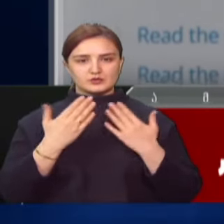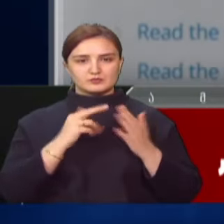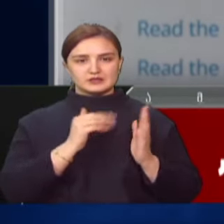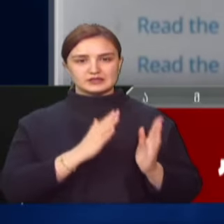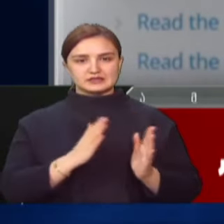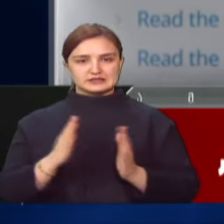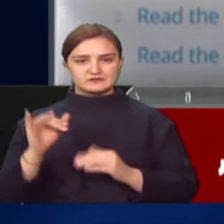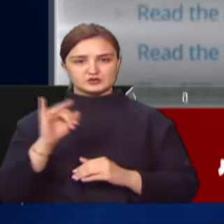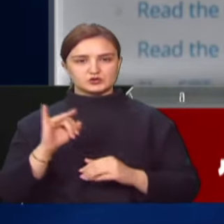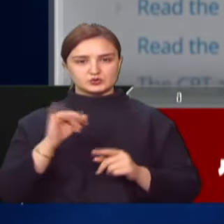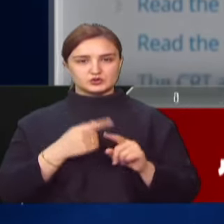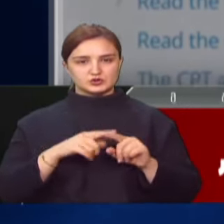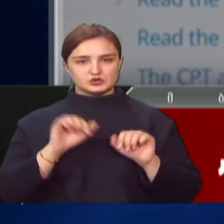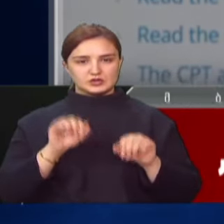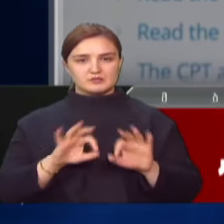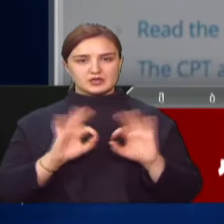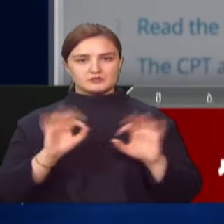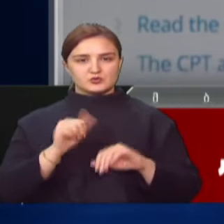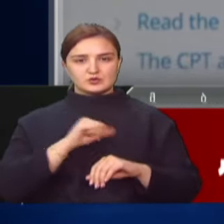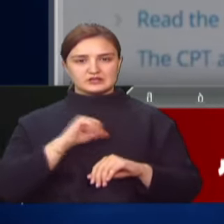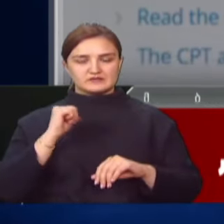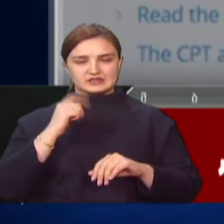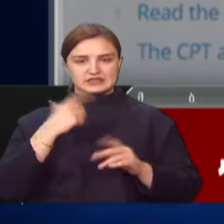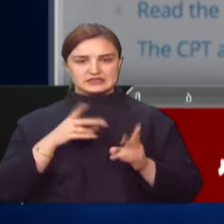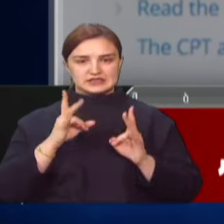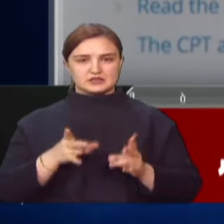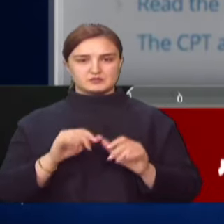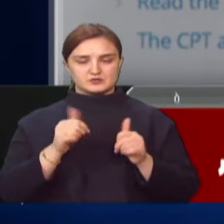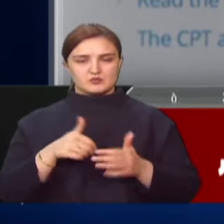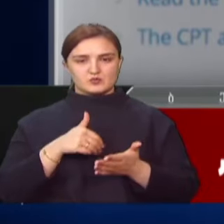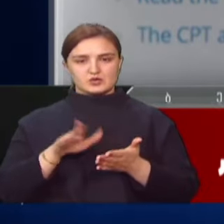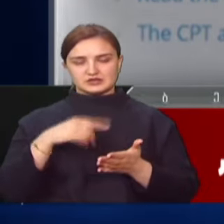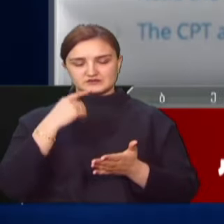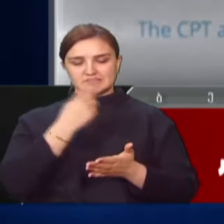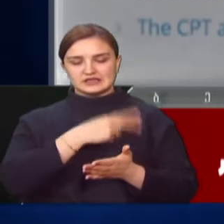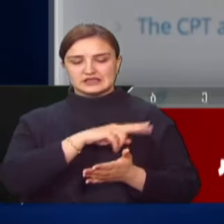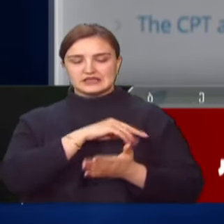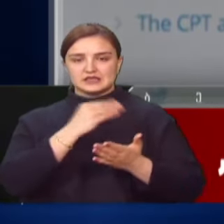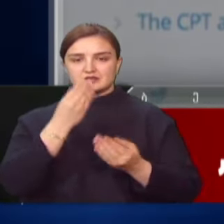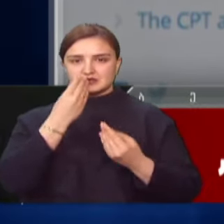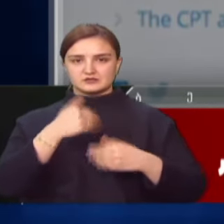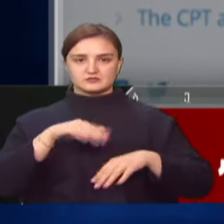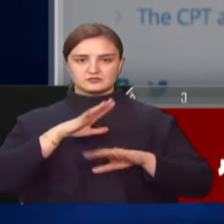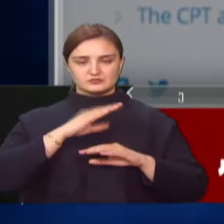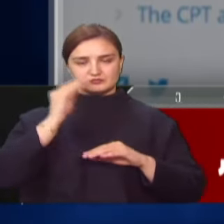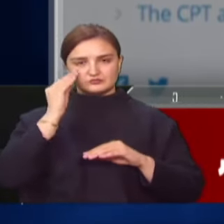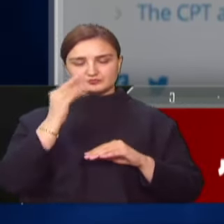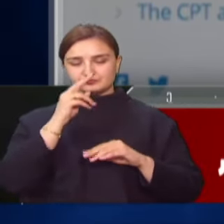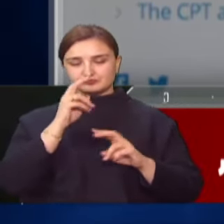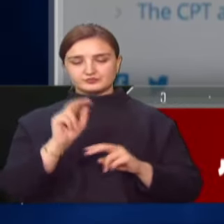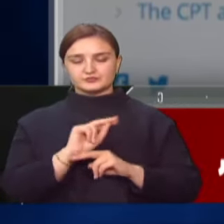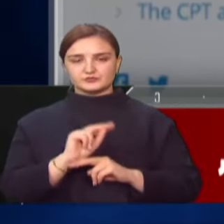ქცევის ისტორია, რომელიც შეიძლება განიმარტოს როგორც თვითდაზიანების ფორმა, მაგალითად უარისკმა კლინიკის მიერ შემოთავაზებულ საკვებსა და ზოგიერთ